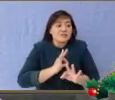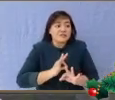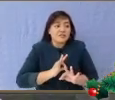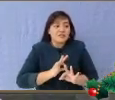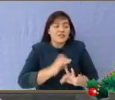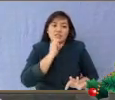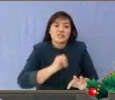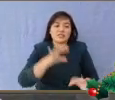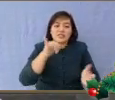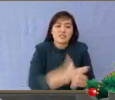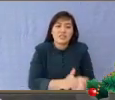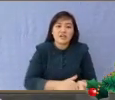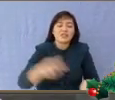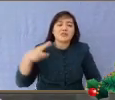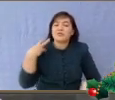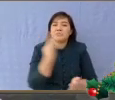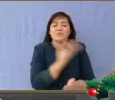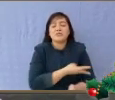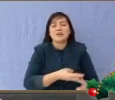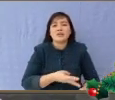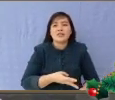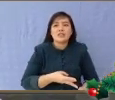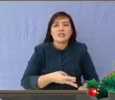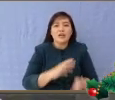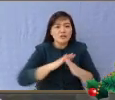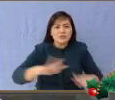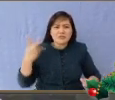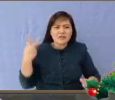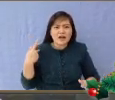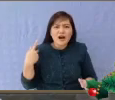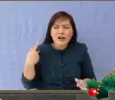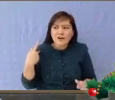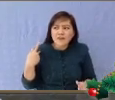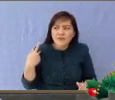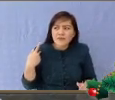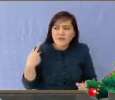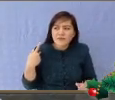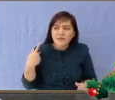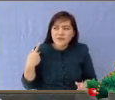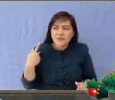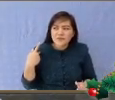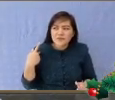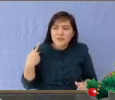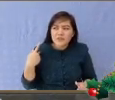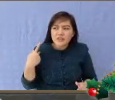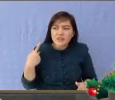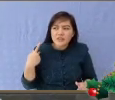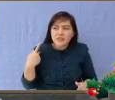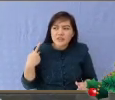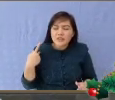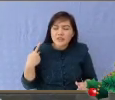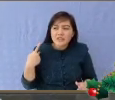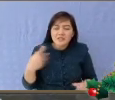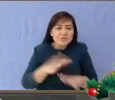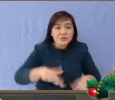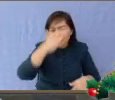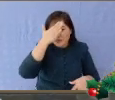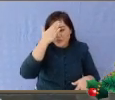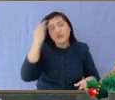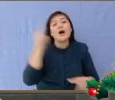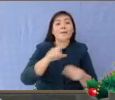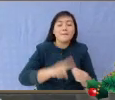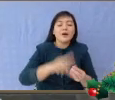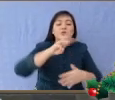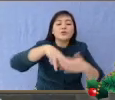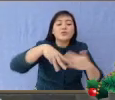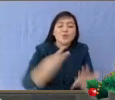yung magulang dahil inatake sa puso, dahil sa COVID-19. Samantalang ang buong mensahe pala is, you have a COVID-19